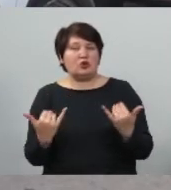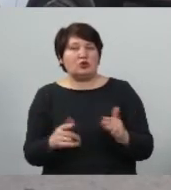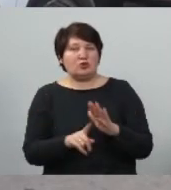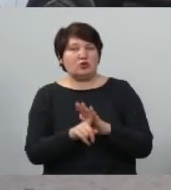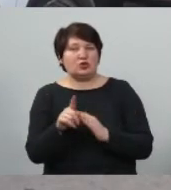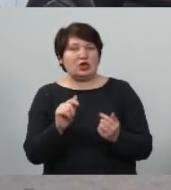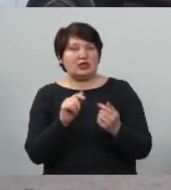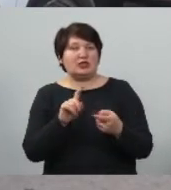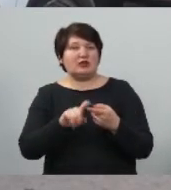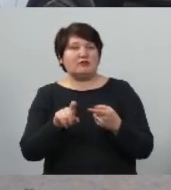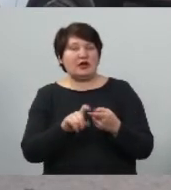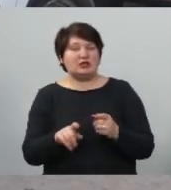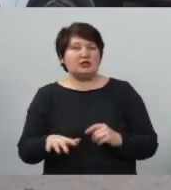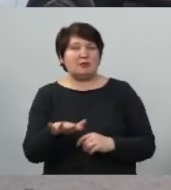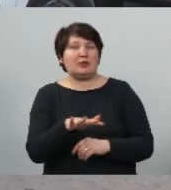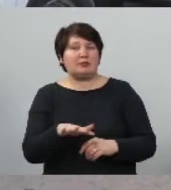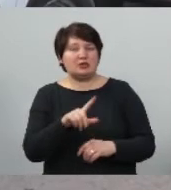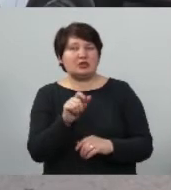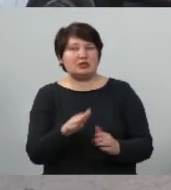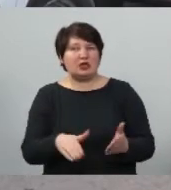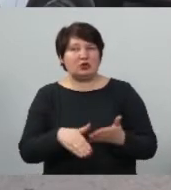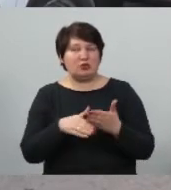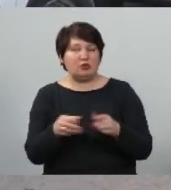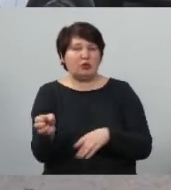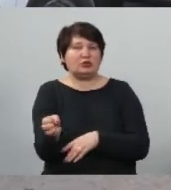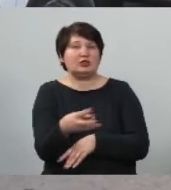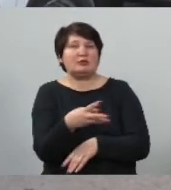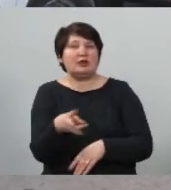дезінфекцію приміщень за допомогою пневматичних